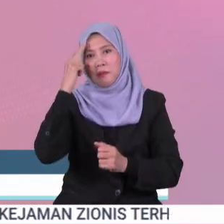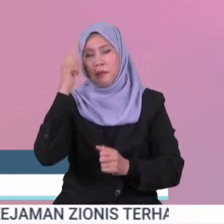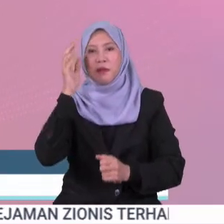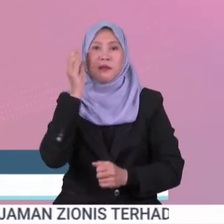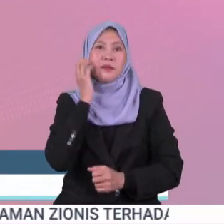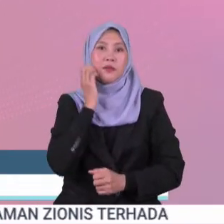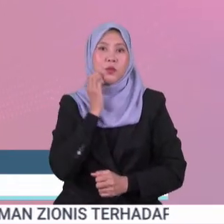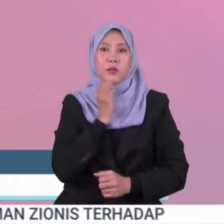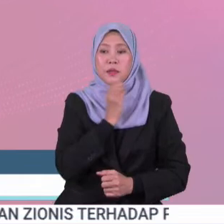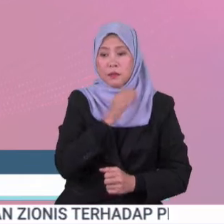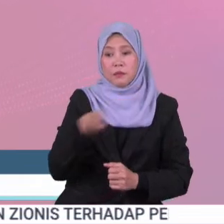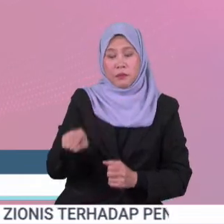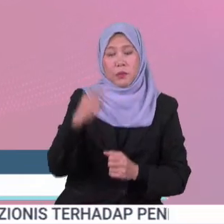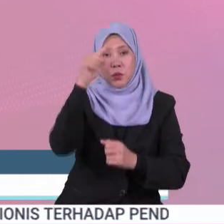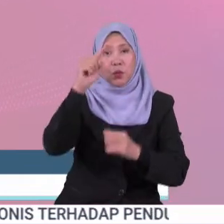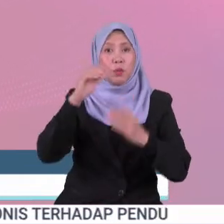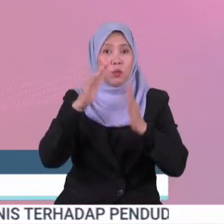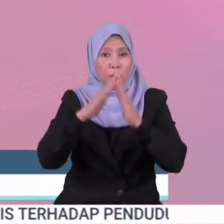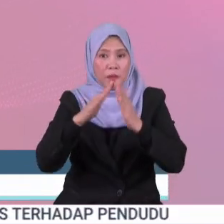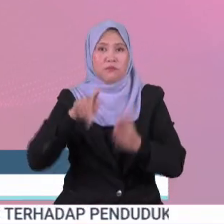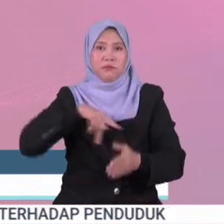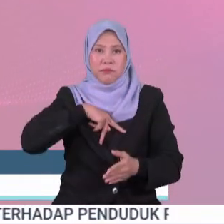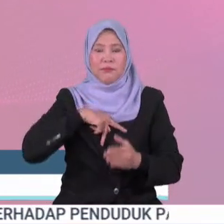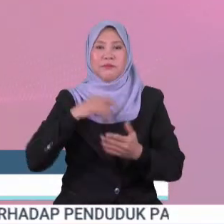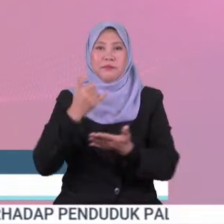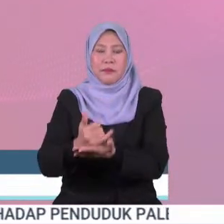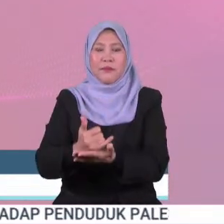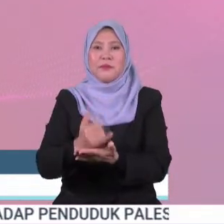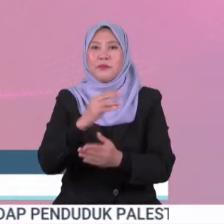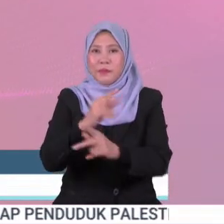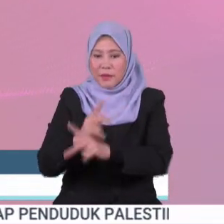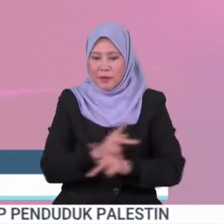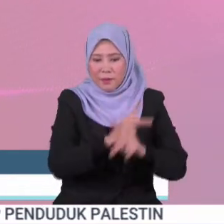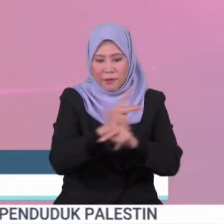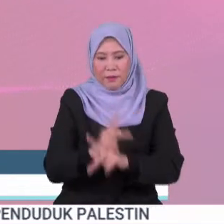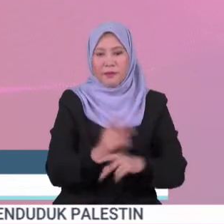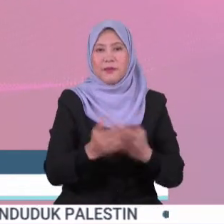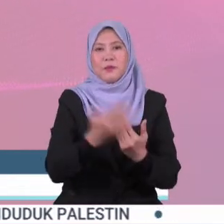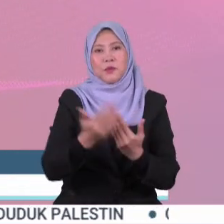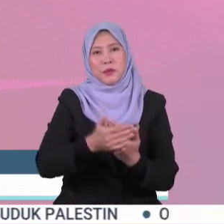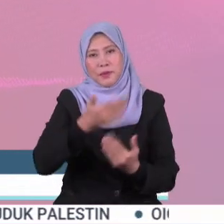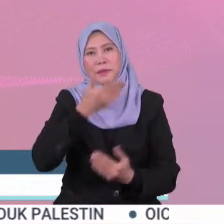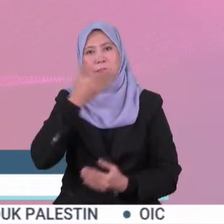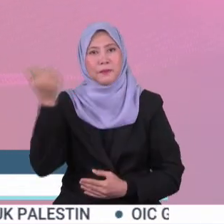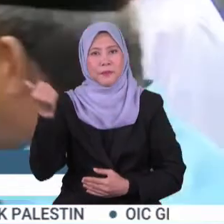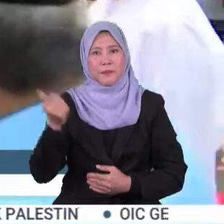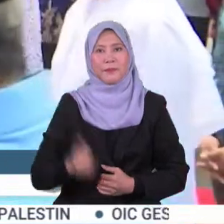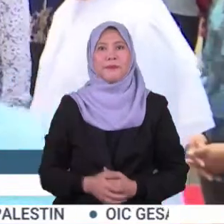UAE hanya untuk penghuni rumah berkenaan dan sewajarnya menjaga kemudahan itu sebaiknya.